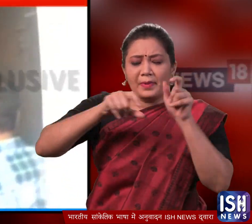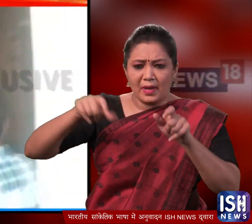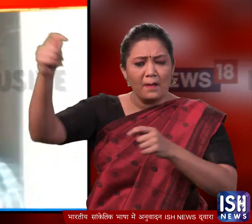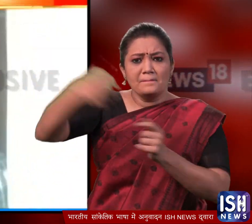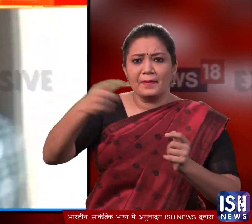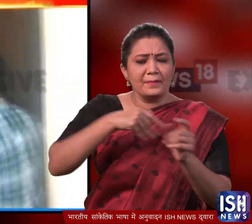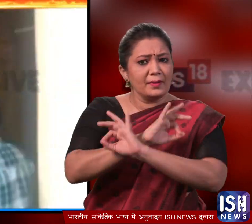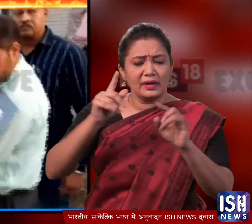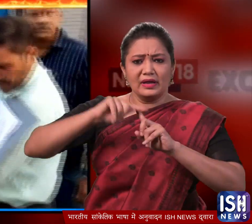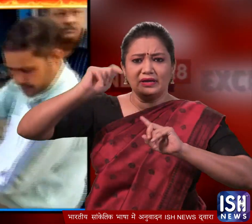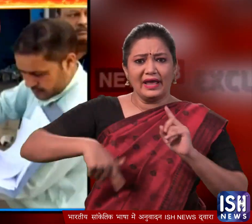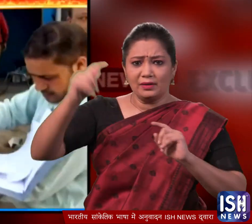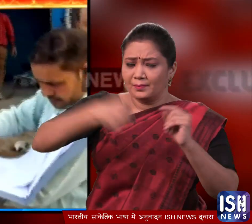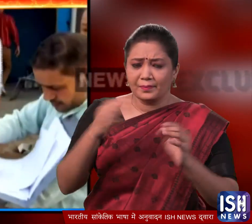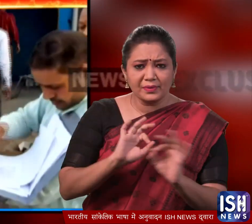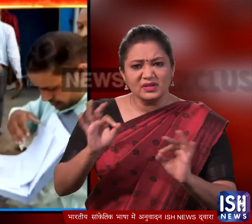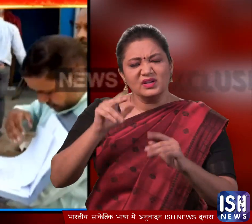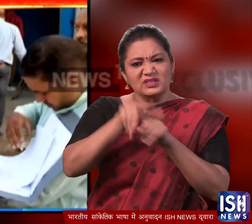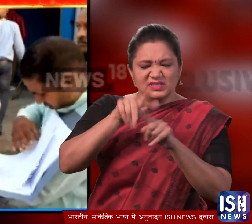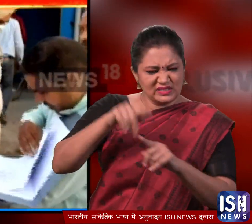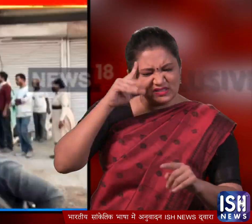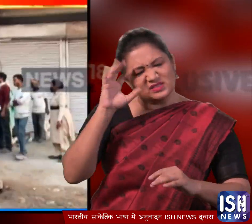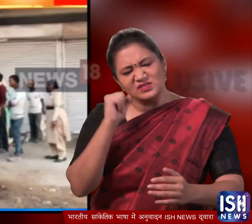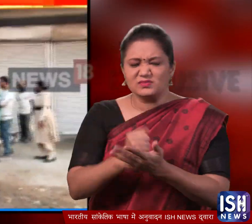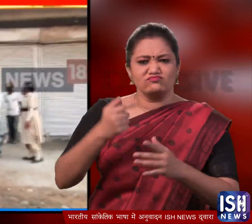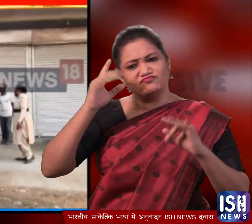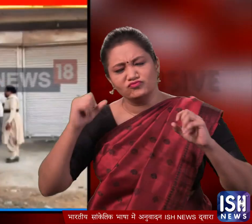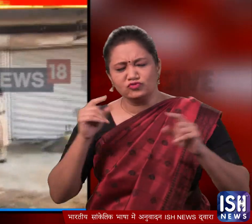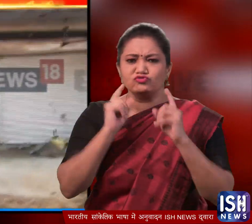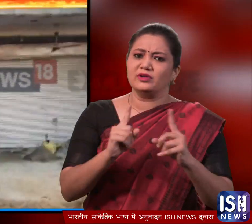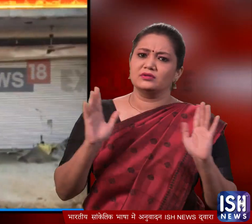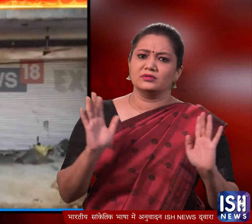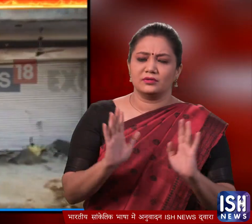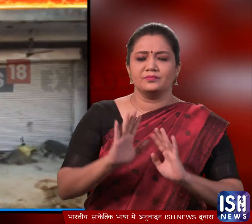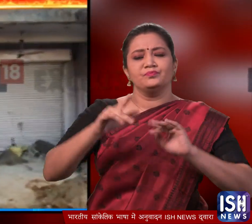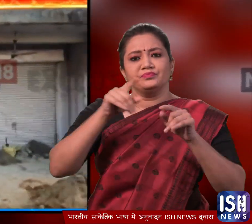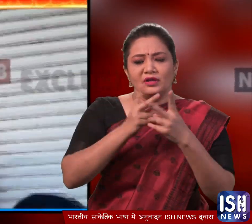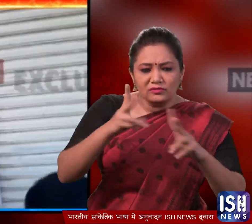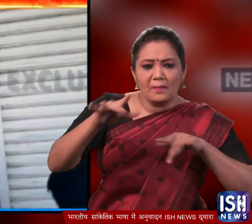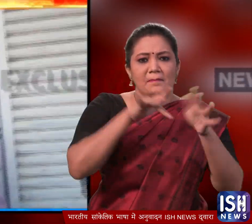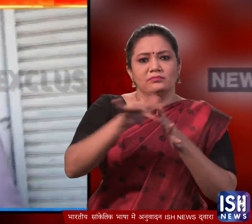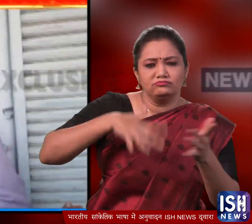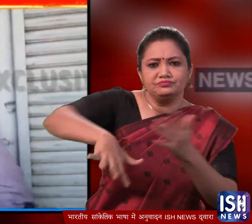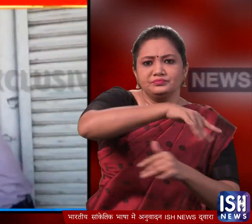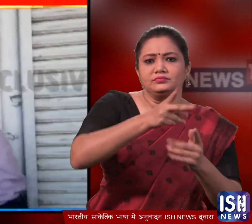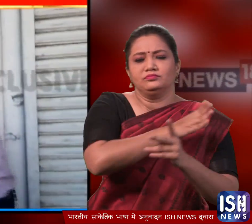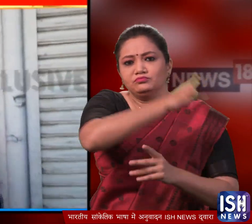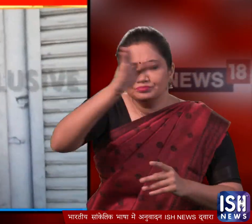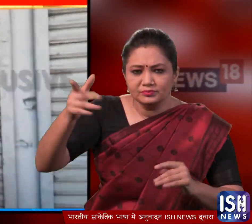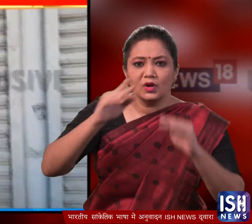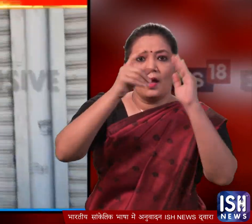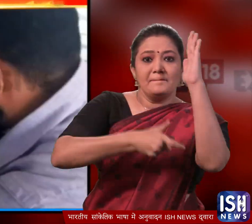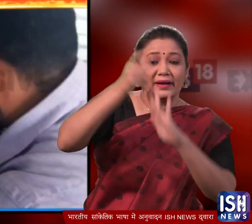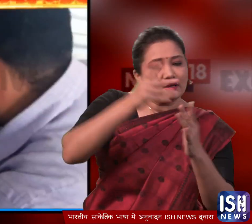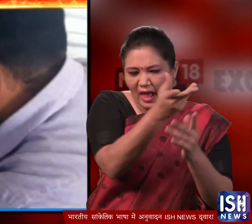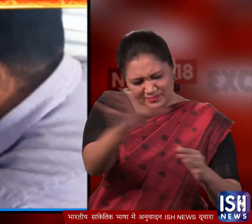प्रॉपर्टी टैक्स जमा नहीं किया गया तो नगर परिषद ने ऐसे लोगों के खिलाफ ताबड़तोड़ कार्रवाई शुरू कर दी, जिसके तहत शहर के कई इलाकों में बकायेदारों